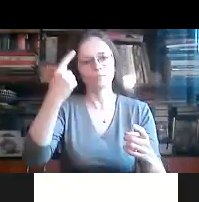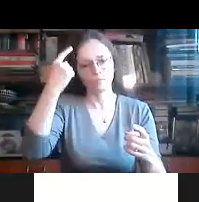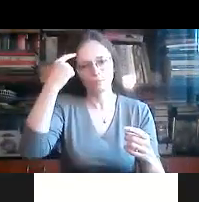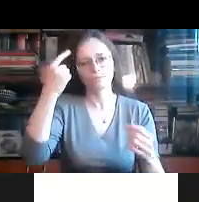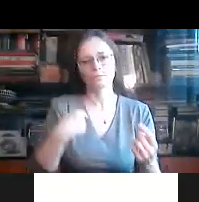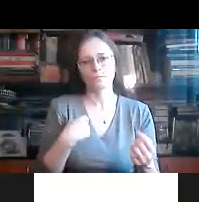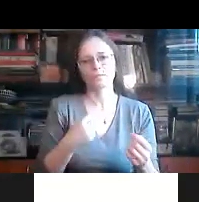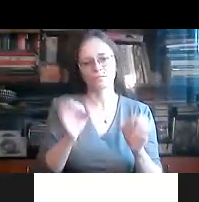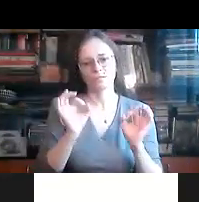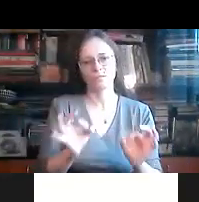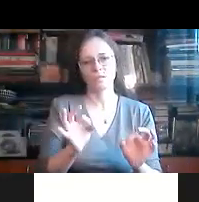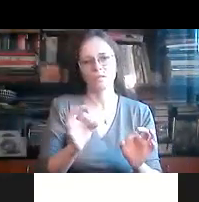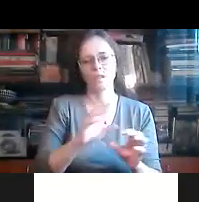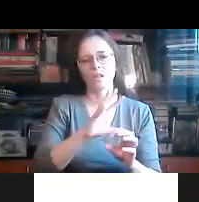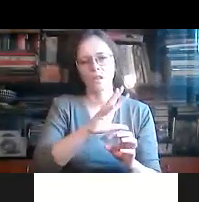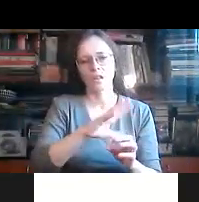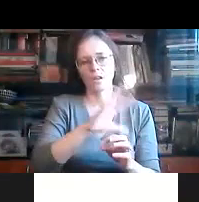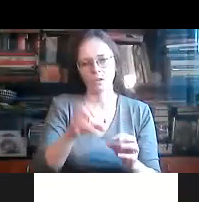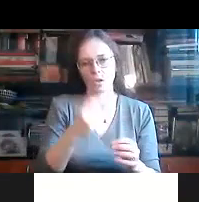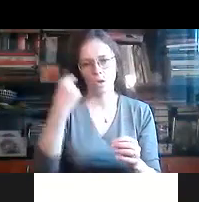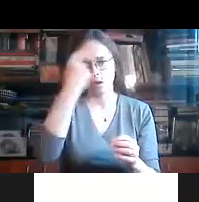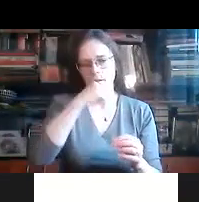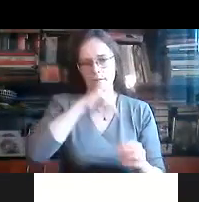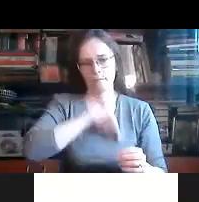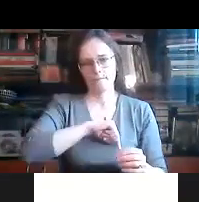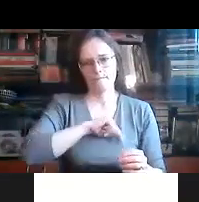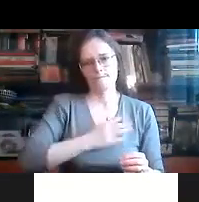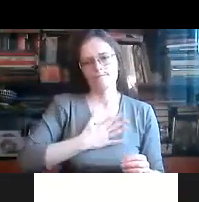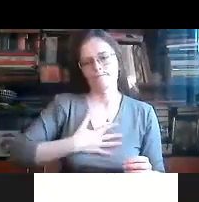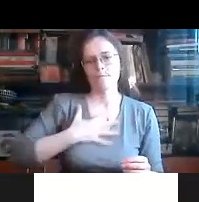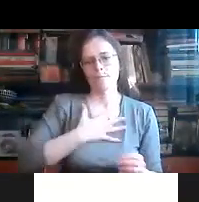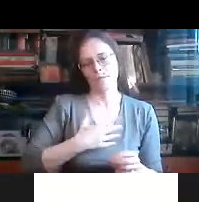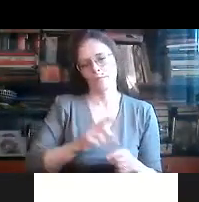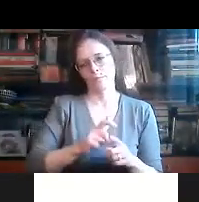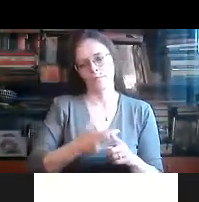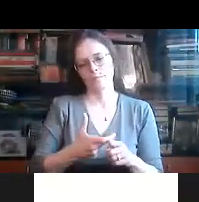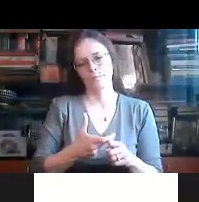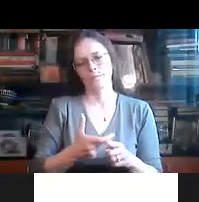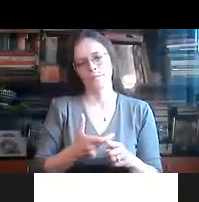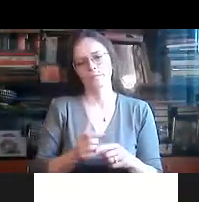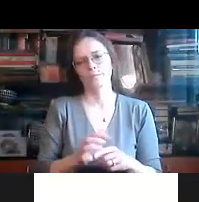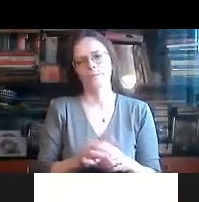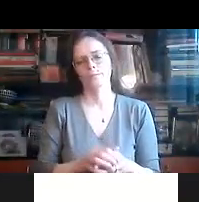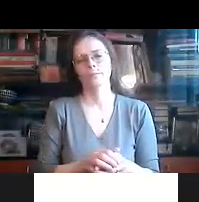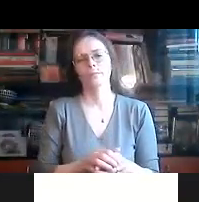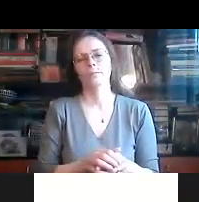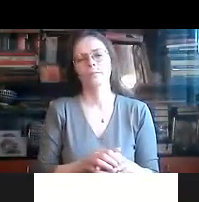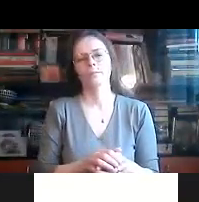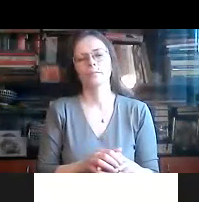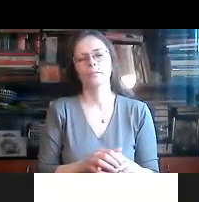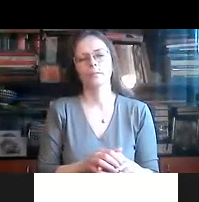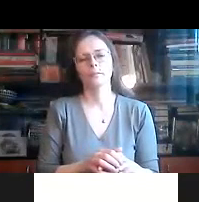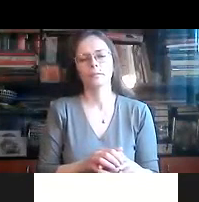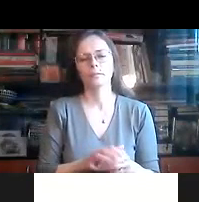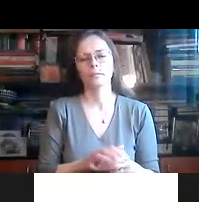тяжело переживается, и не только из-за невозможности работать вот на полную мощь, если на